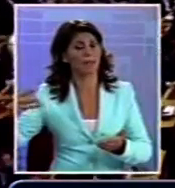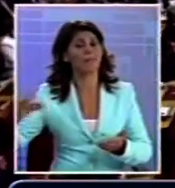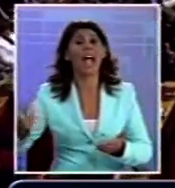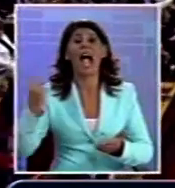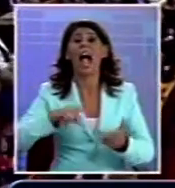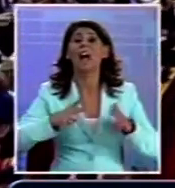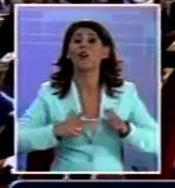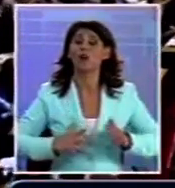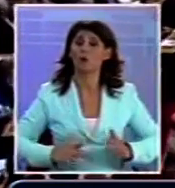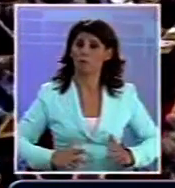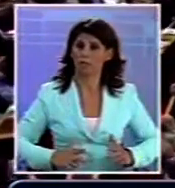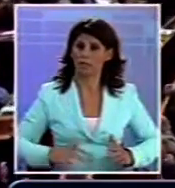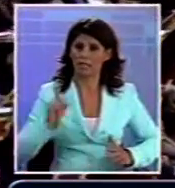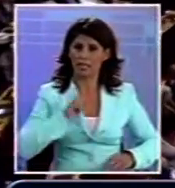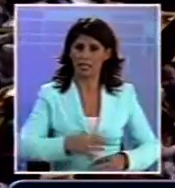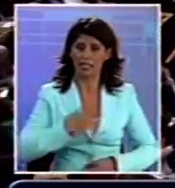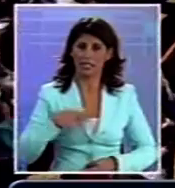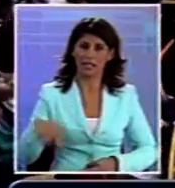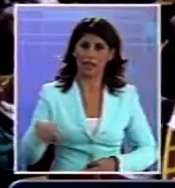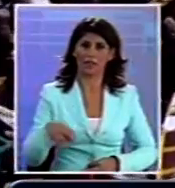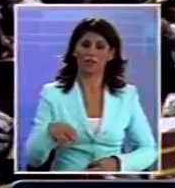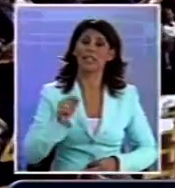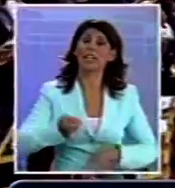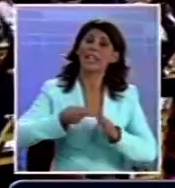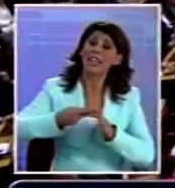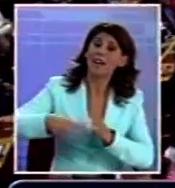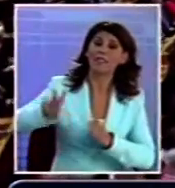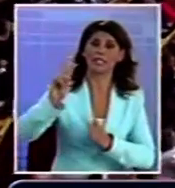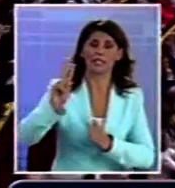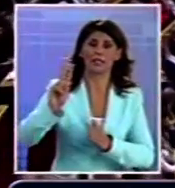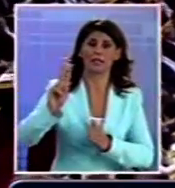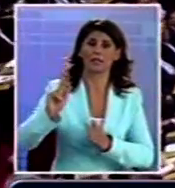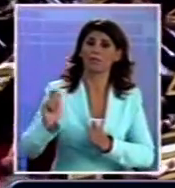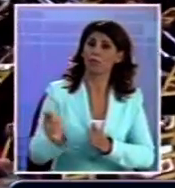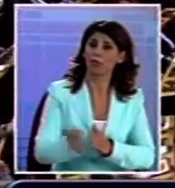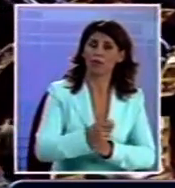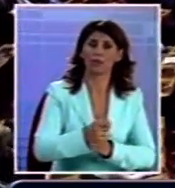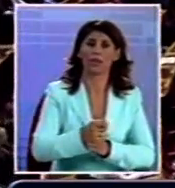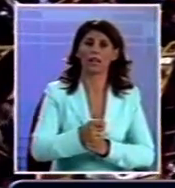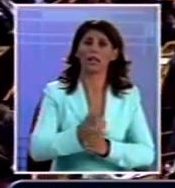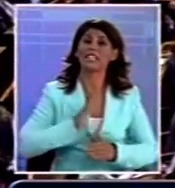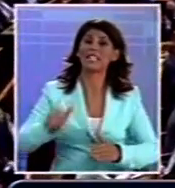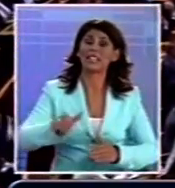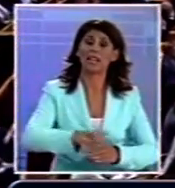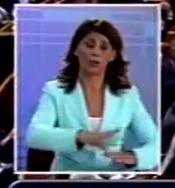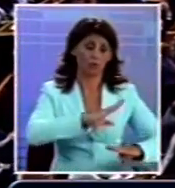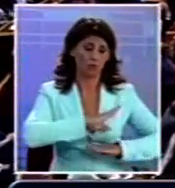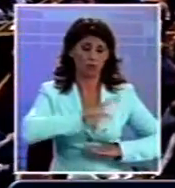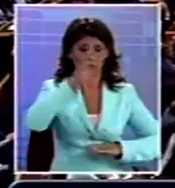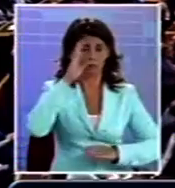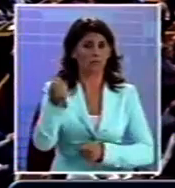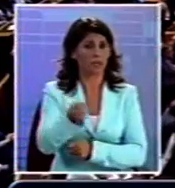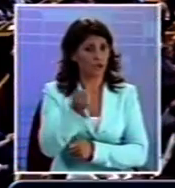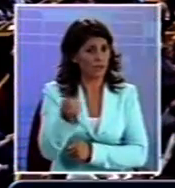Άλλη ανακούφιση, κυρίες και κύριοι συνάδελφοι, είναι και οι αυξήσεις που δίνονται στα στελέχη των ενόπλων δυνάμεων και